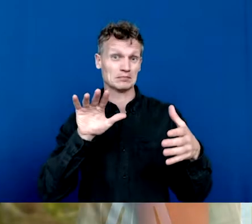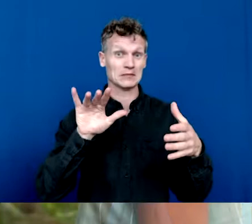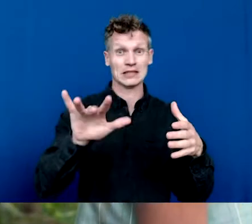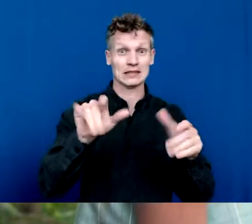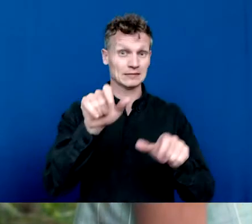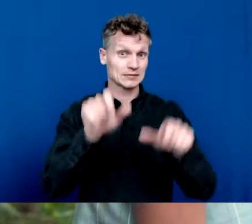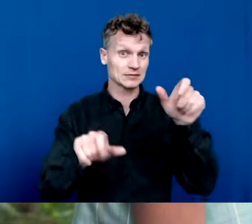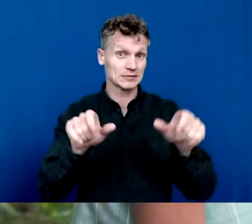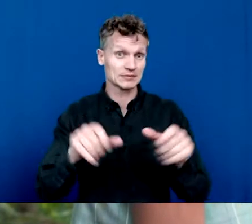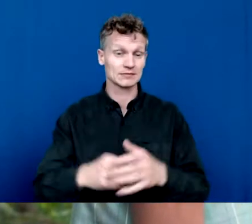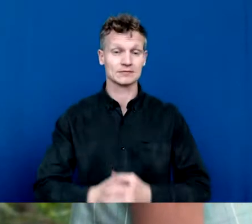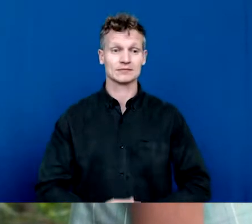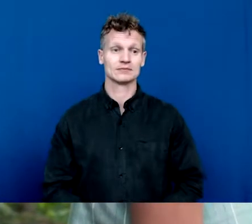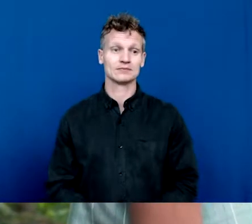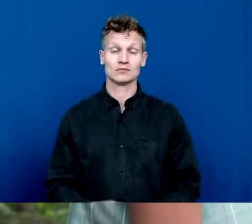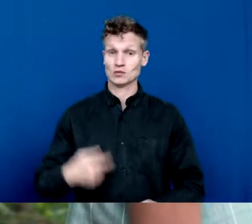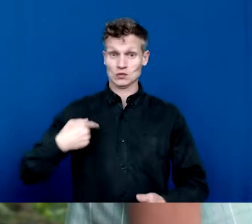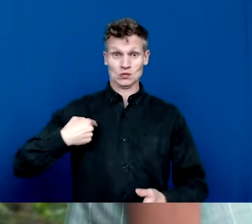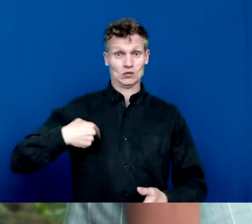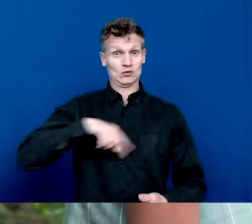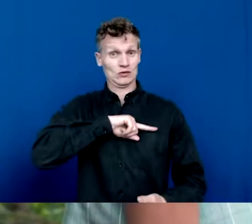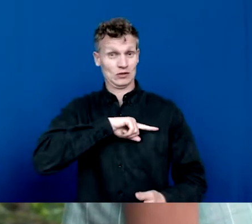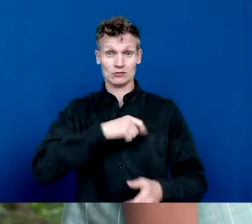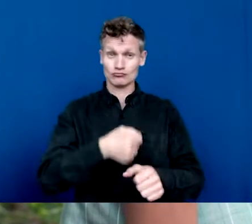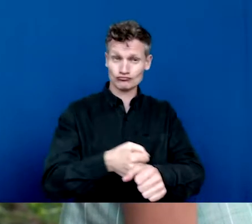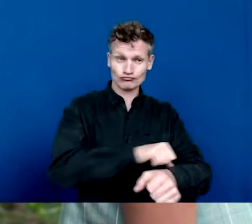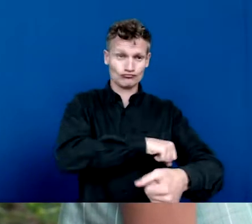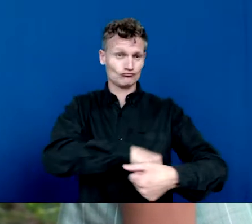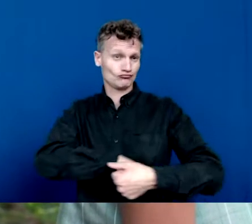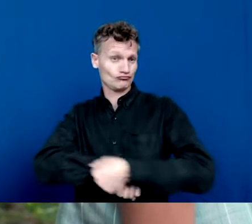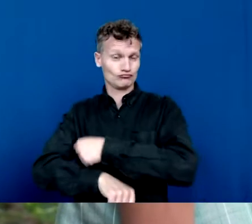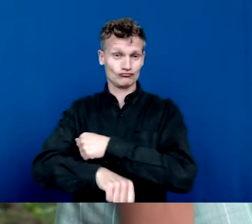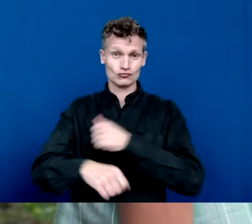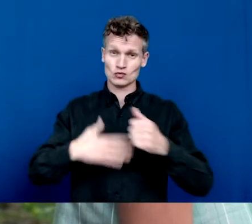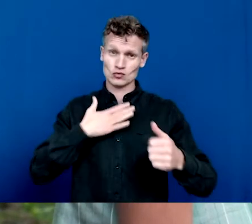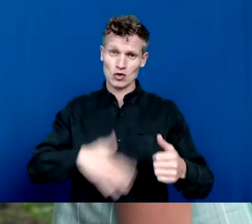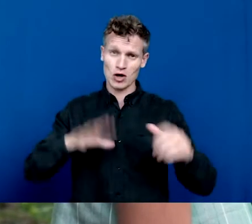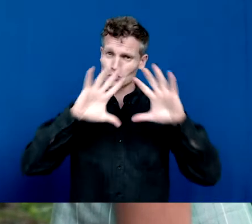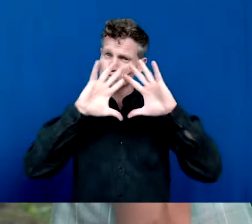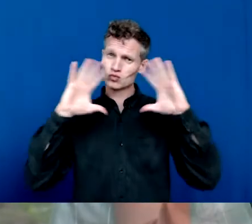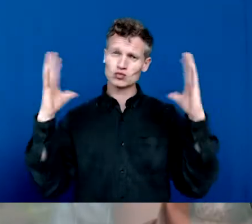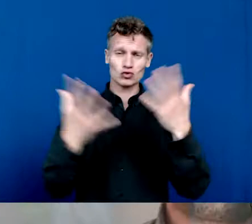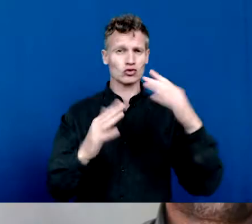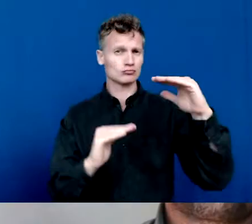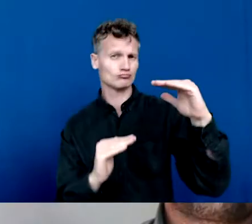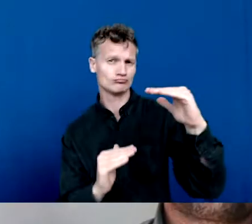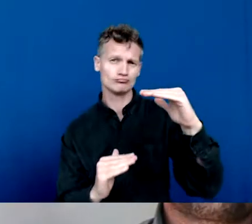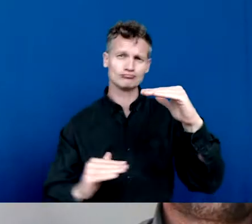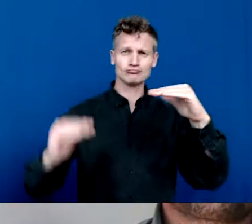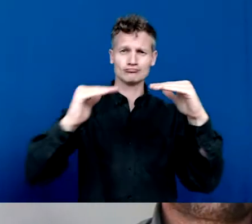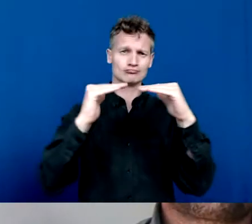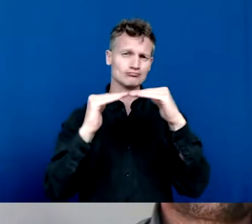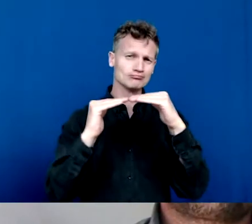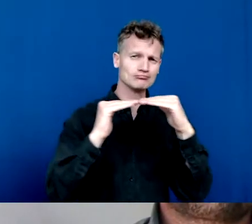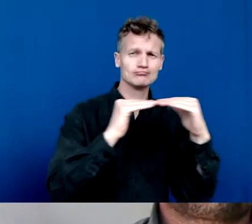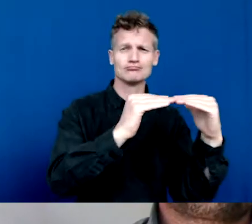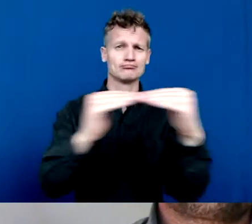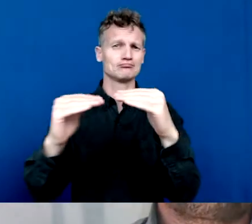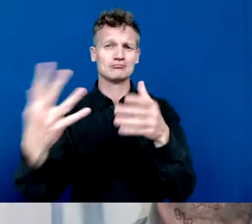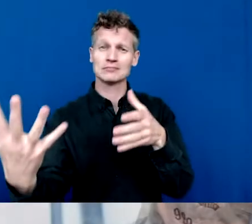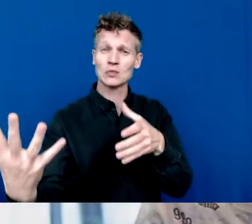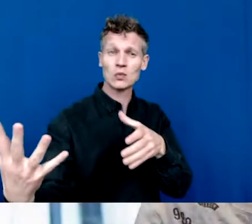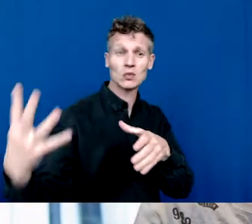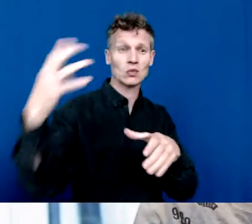Nous pilotons des efforts visant à rendre le monde plus équitable et plus inclusif en sensibilisant au handicap,